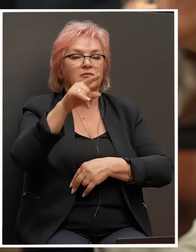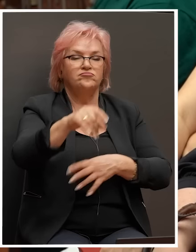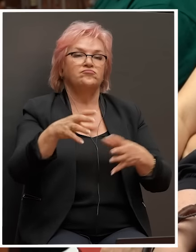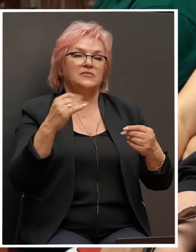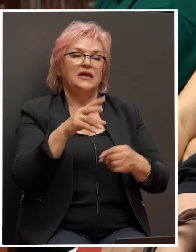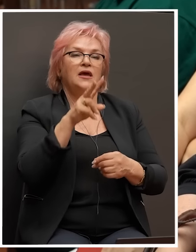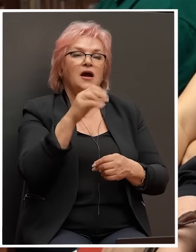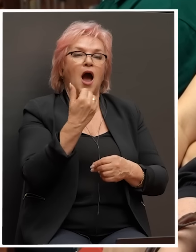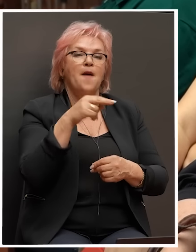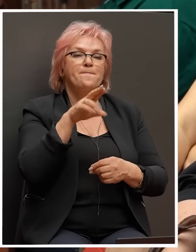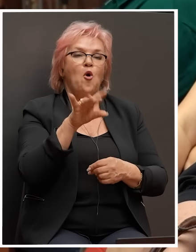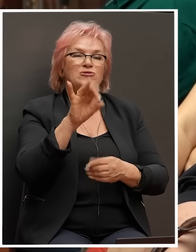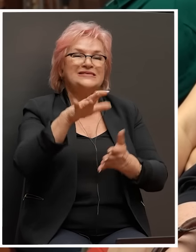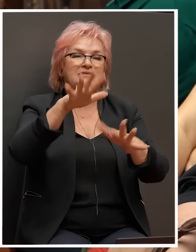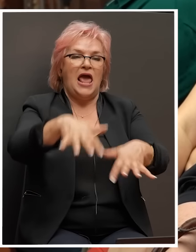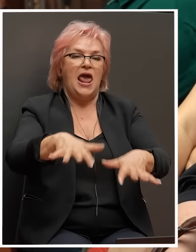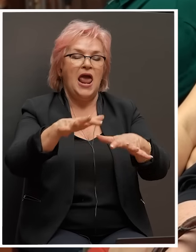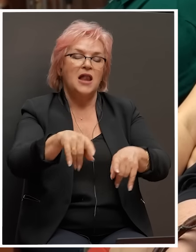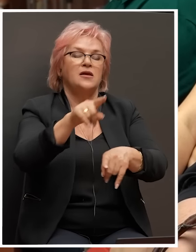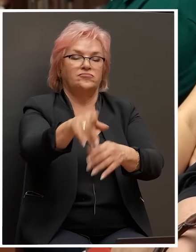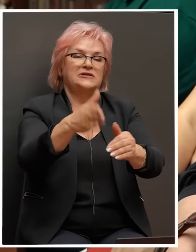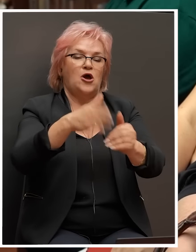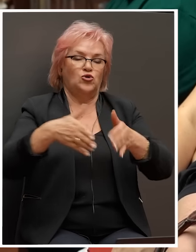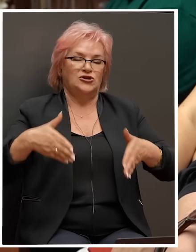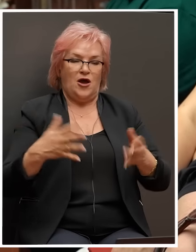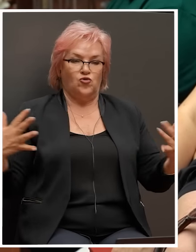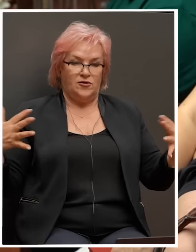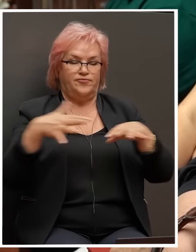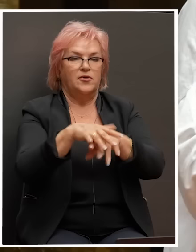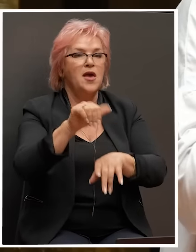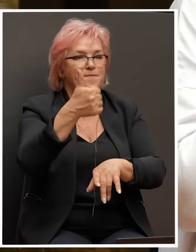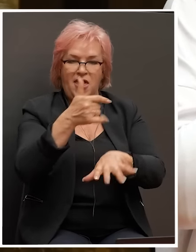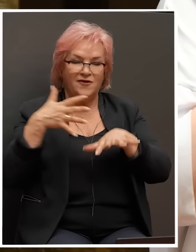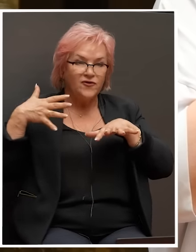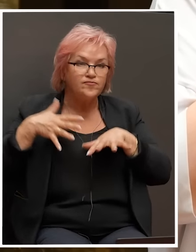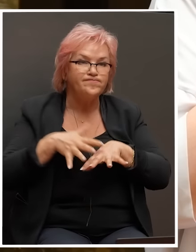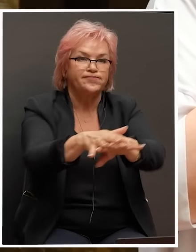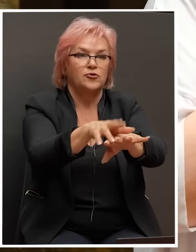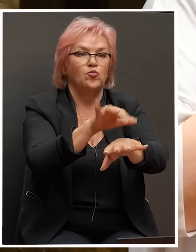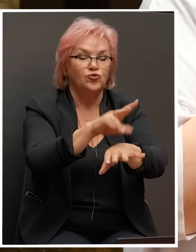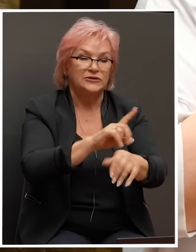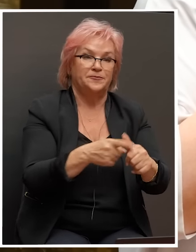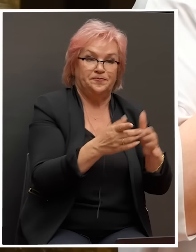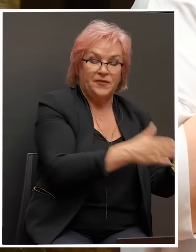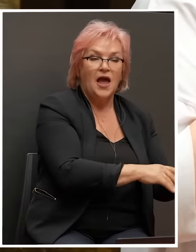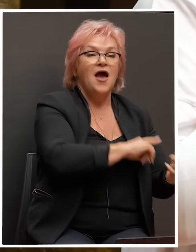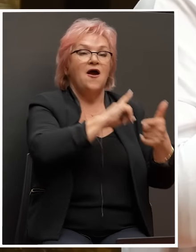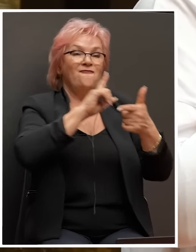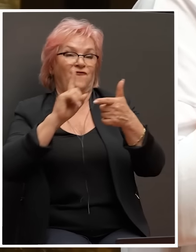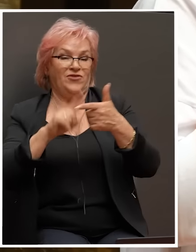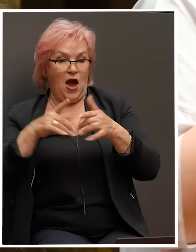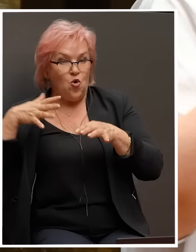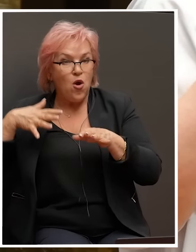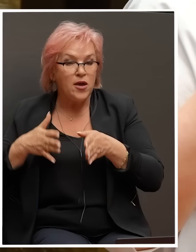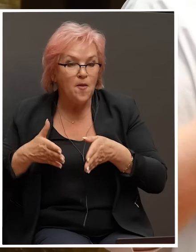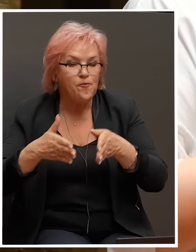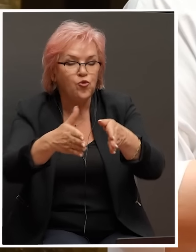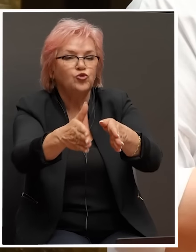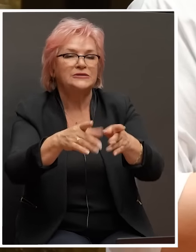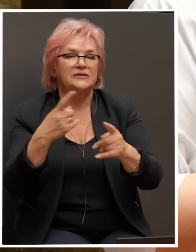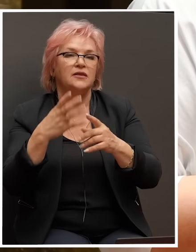в Компостеле, где мощи святого Иакова и хранились. Это первый паломнический путь. Второй паломнический путь – это путь